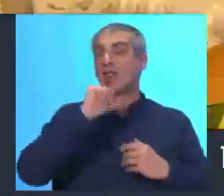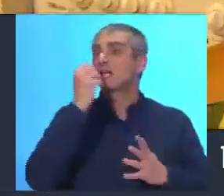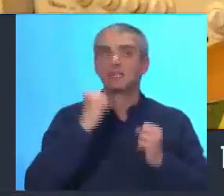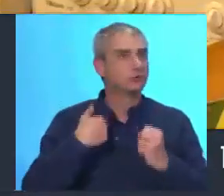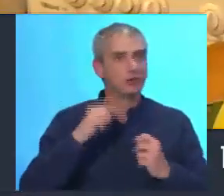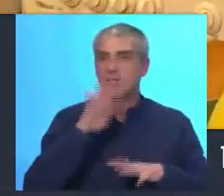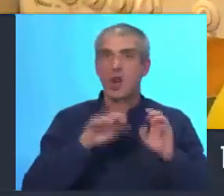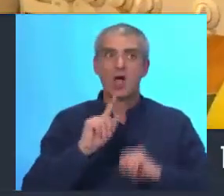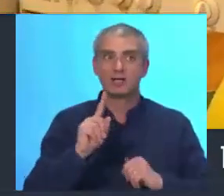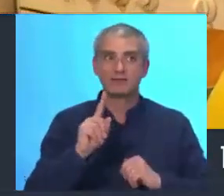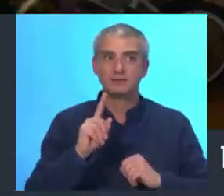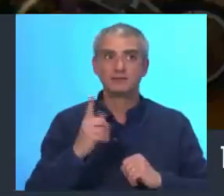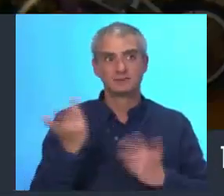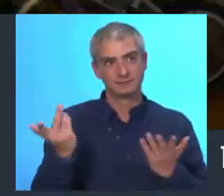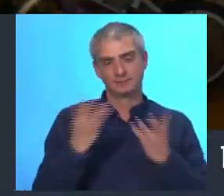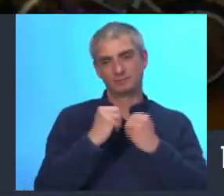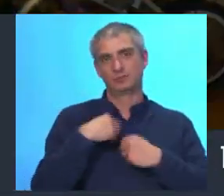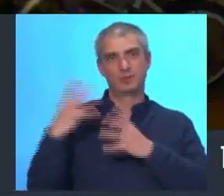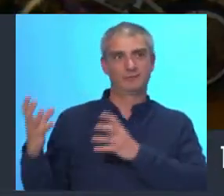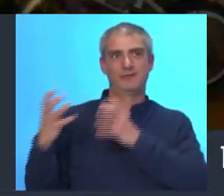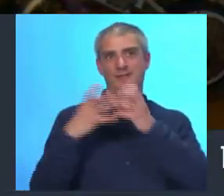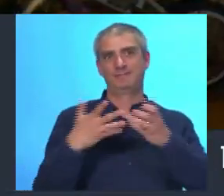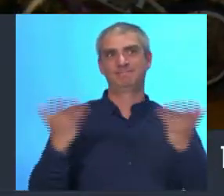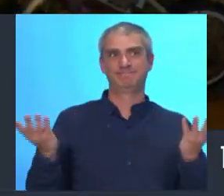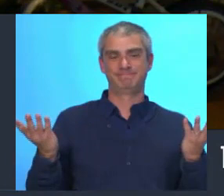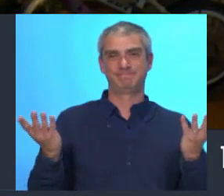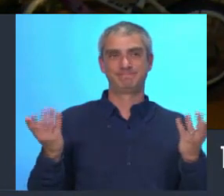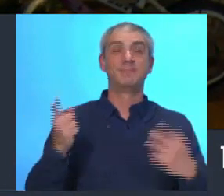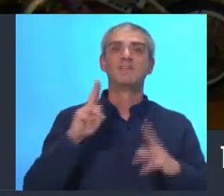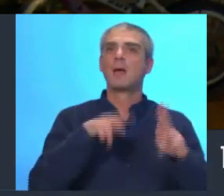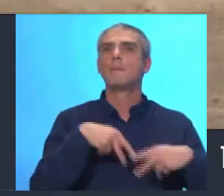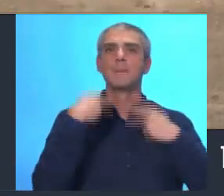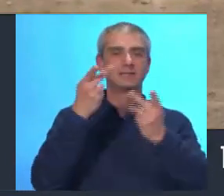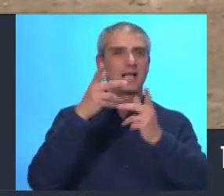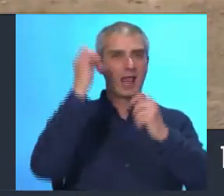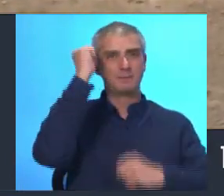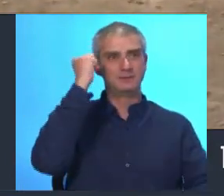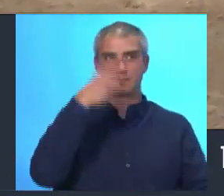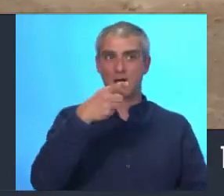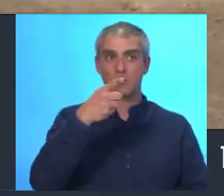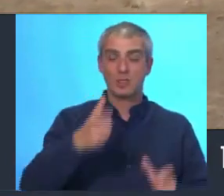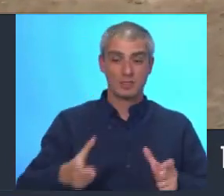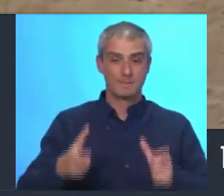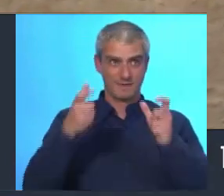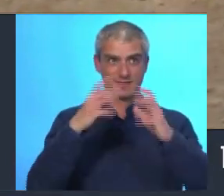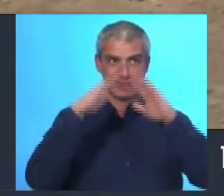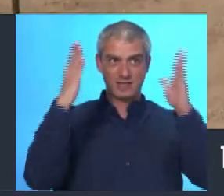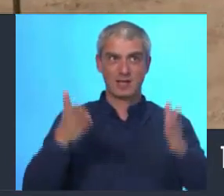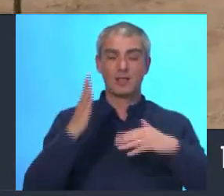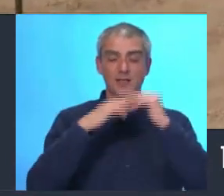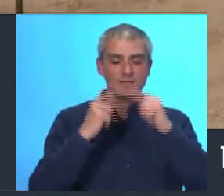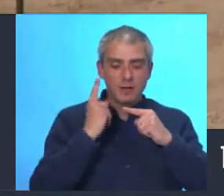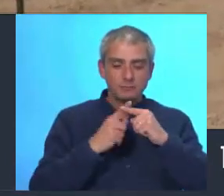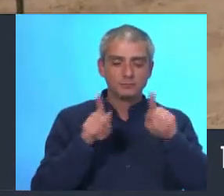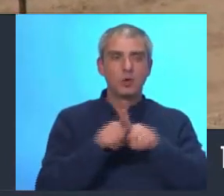רואה זה את המשפחה שלי. ובחזרה למצפה רמון, המבנה עצמו, ההביטט, יבנה אחד לאחד